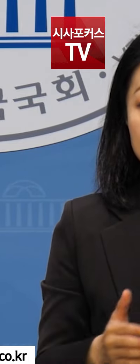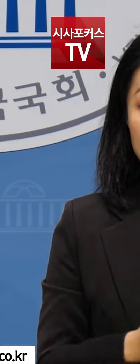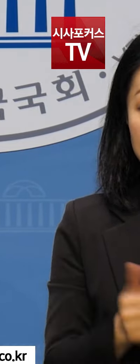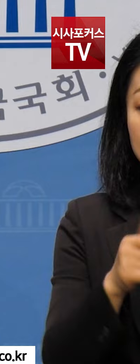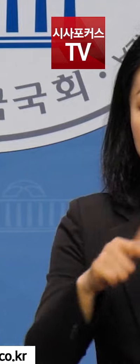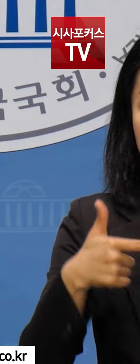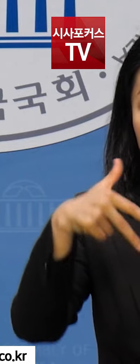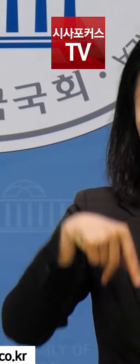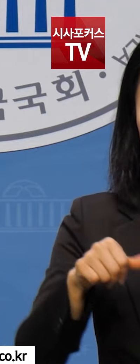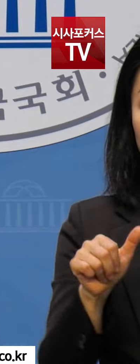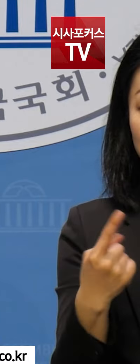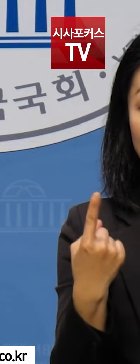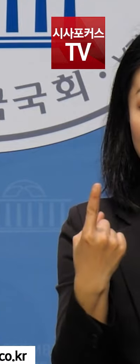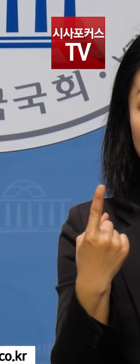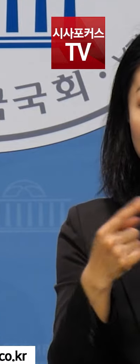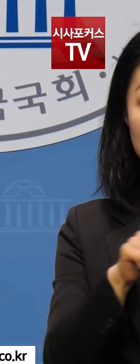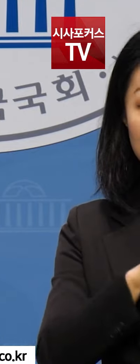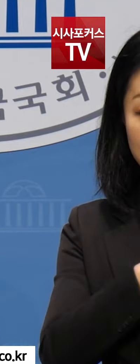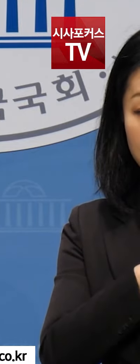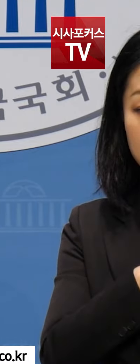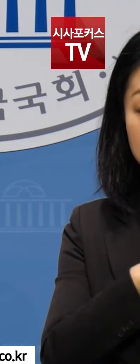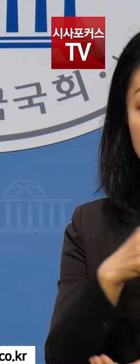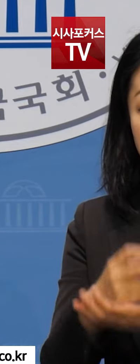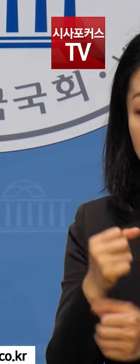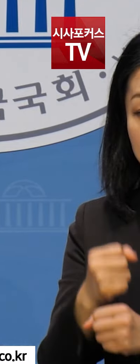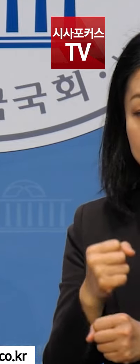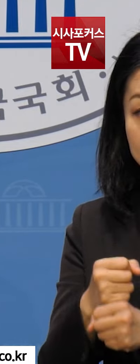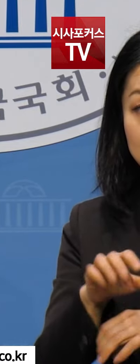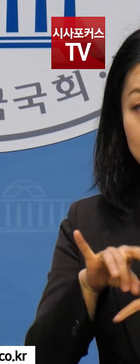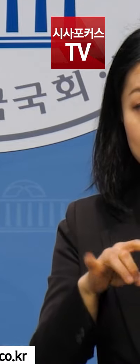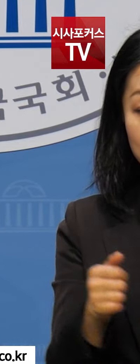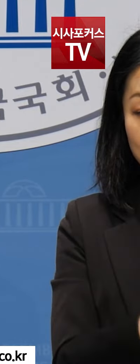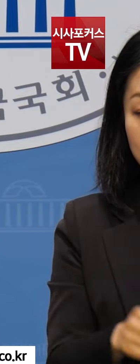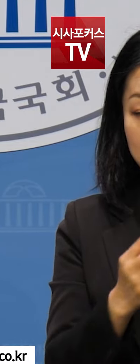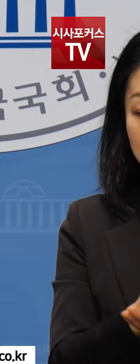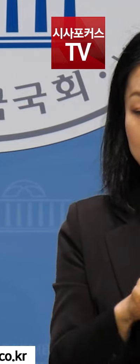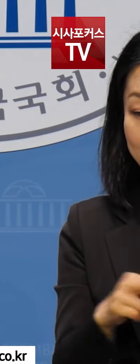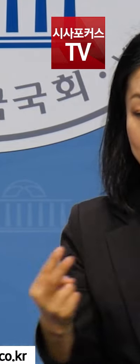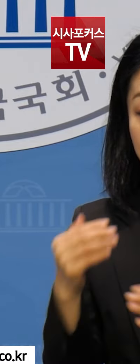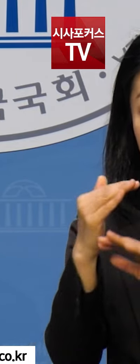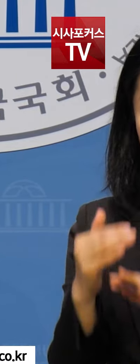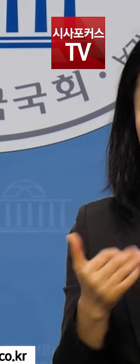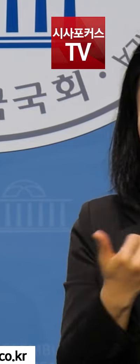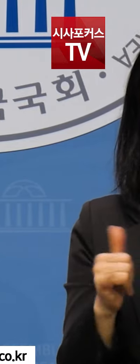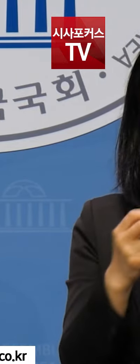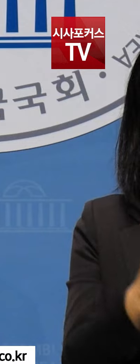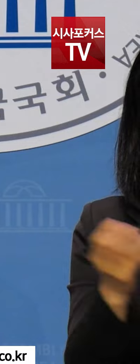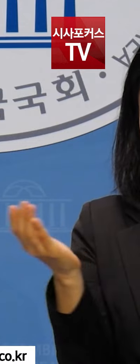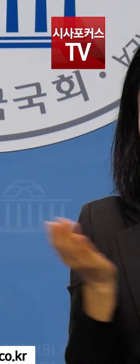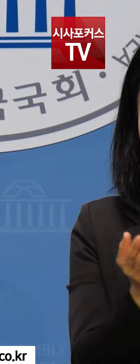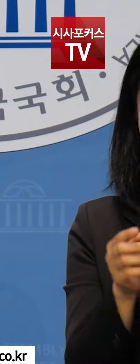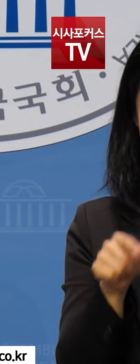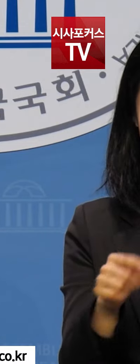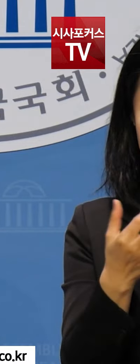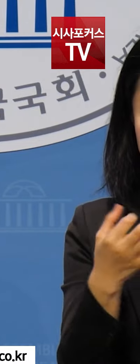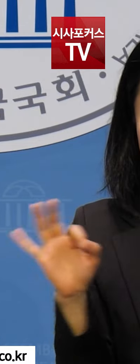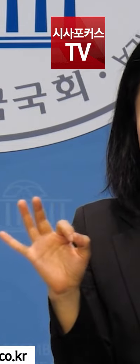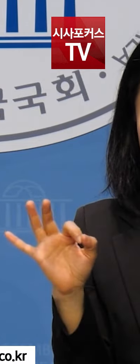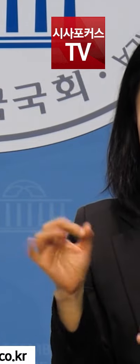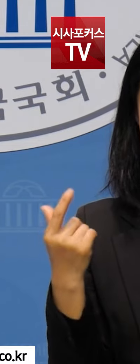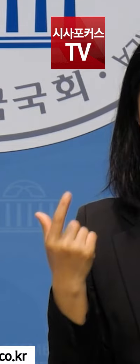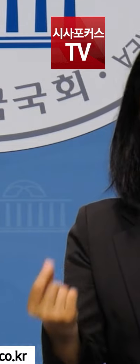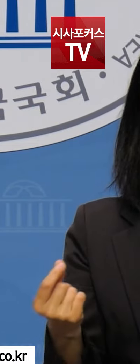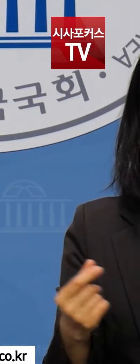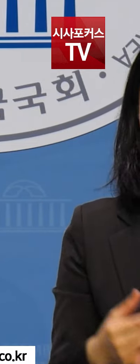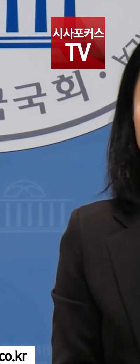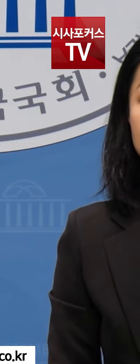한준호 의원이 대표해 당론으로 발의한 방통위법 개정안에서 2인 체제 합법성을 공식 인정한 것